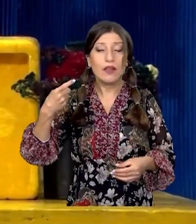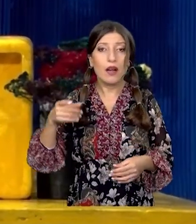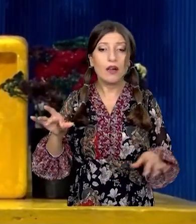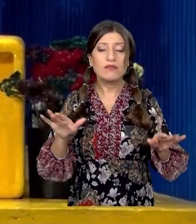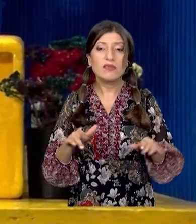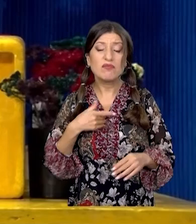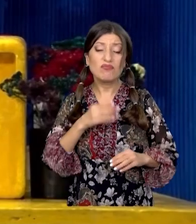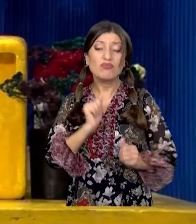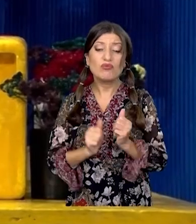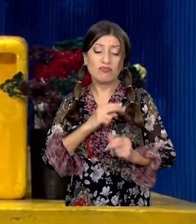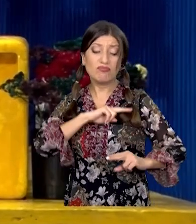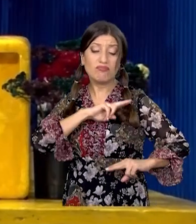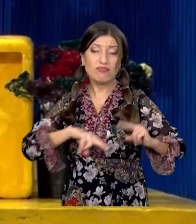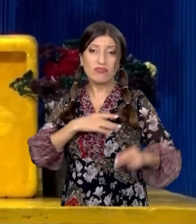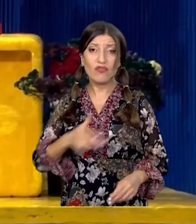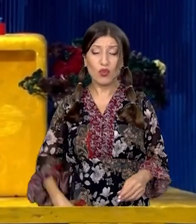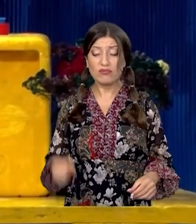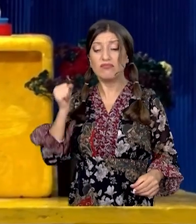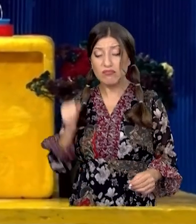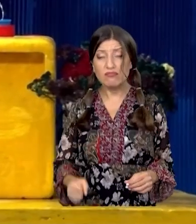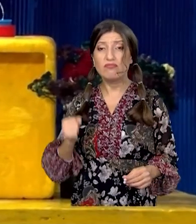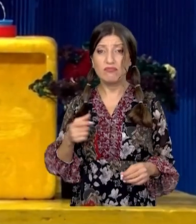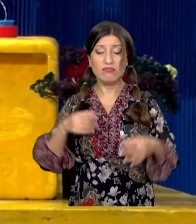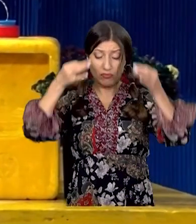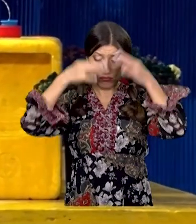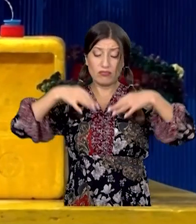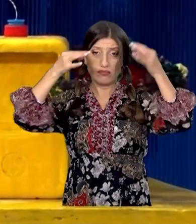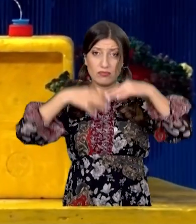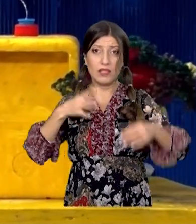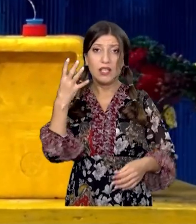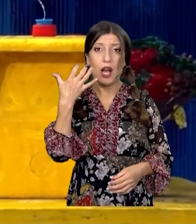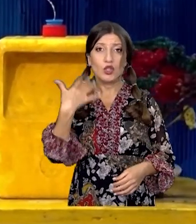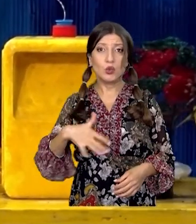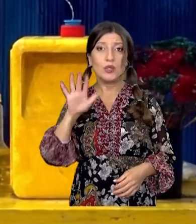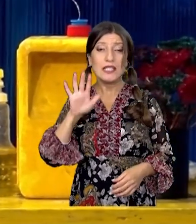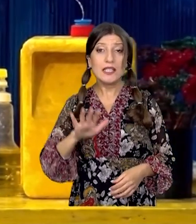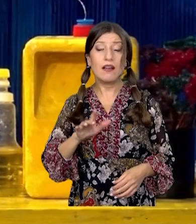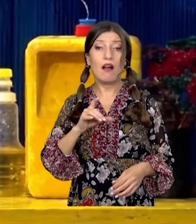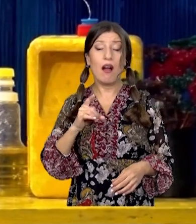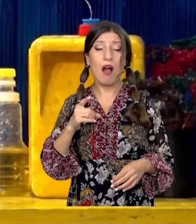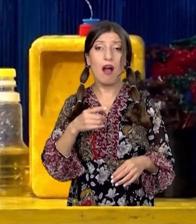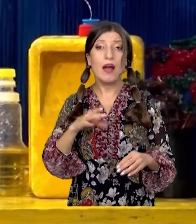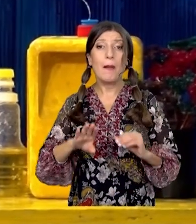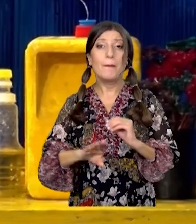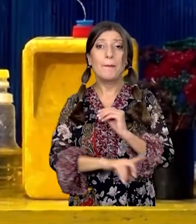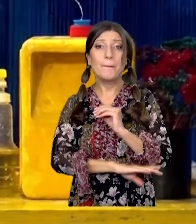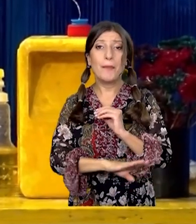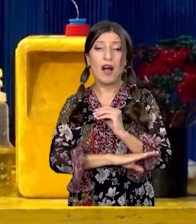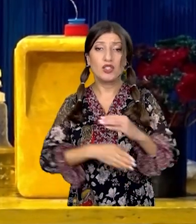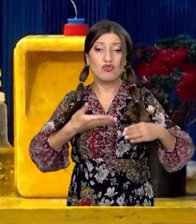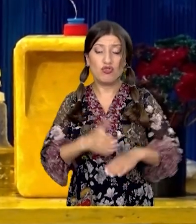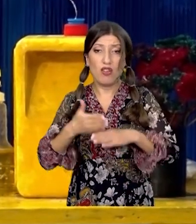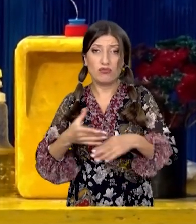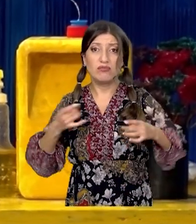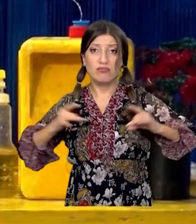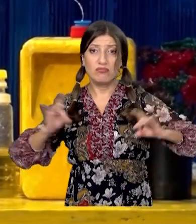անգամ հուսահատությունից նա ոտքերը խփում է գետին ու լաց է լինում արդեն 555-ը դիրիժորական փայտիկ է ջարդել